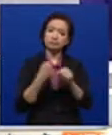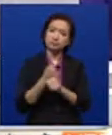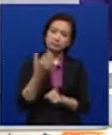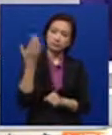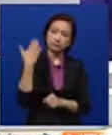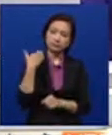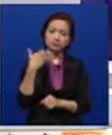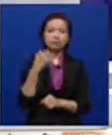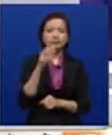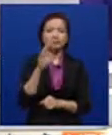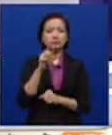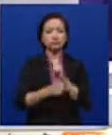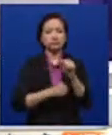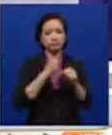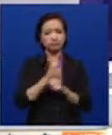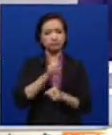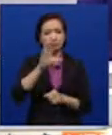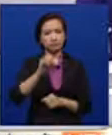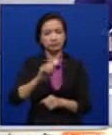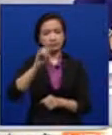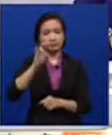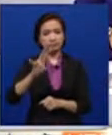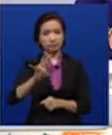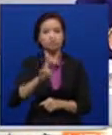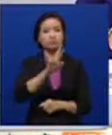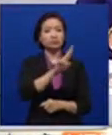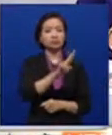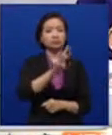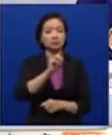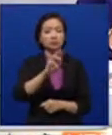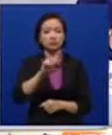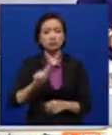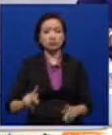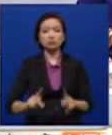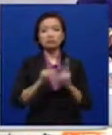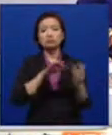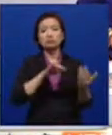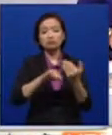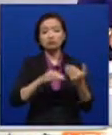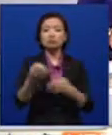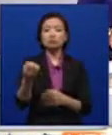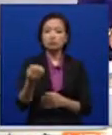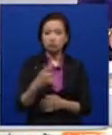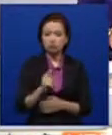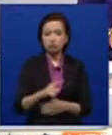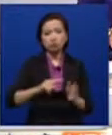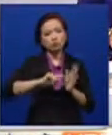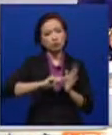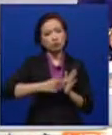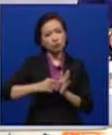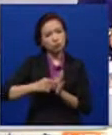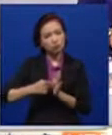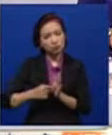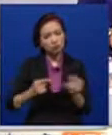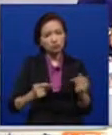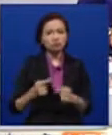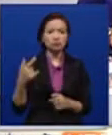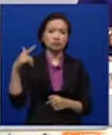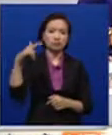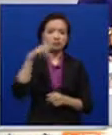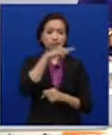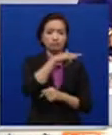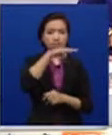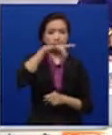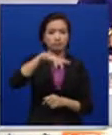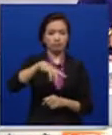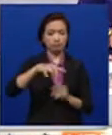นี่เองนะคะที่ 2557นะคะโดยทั้งตรีช่วยว่าการกระทรวงคมนาคมค่ะก็ยืนยันว่าการซ่อมแซมเรียนของท่าอากาศยานนานา